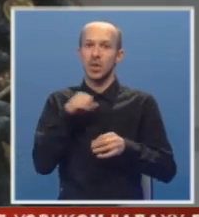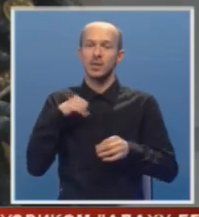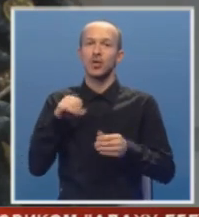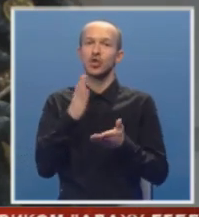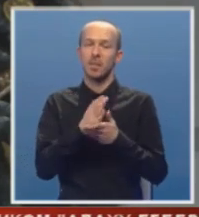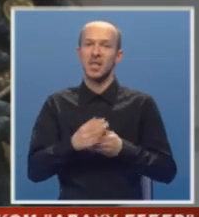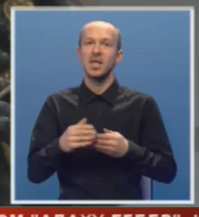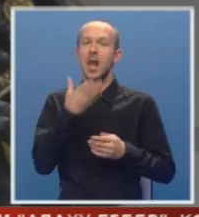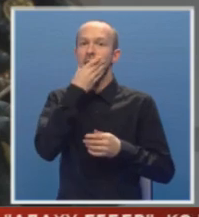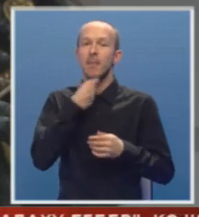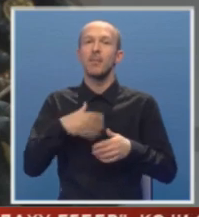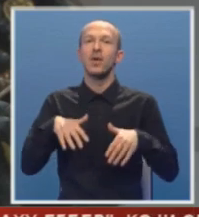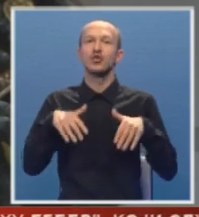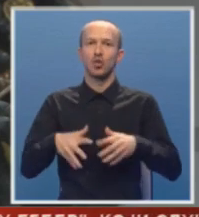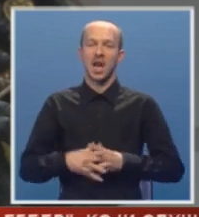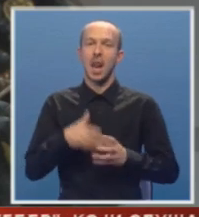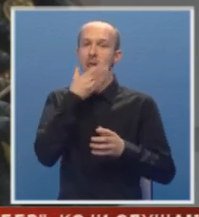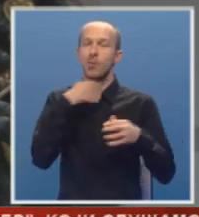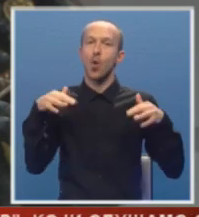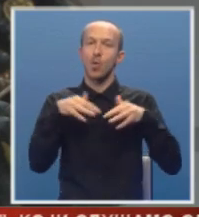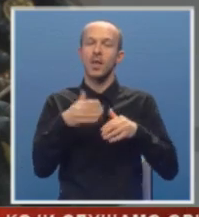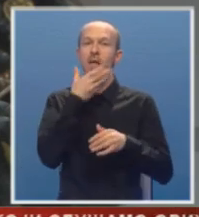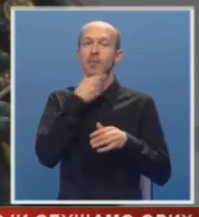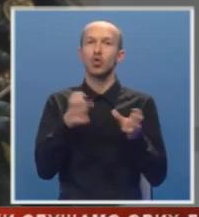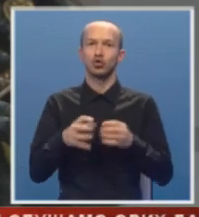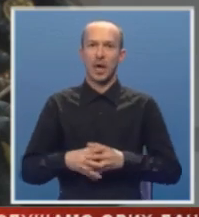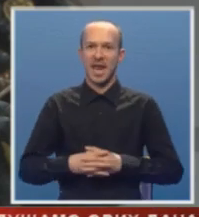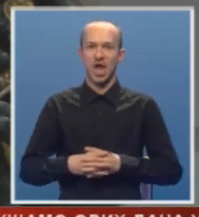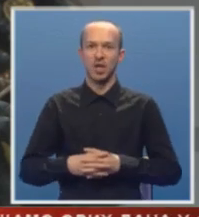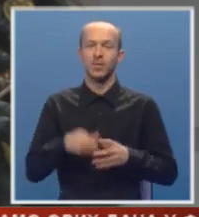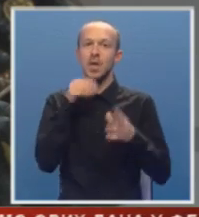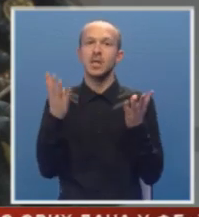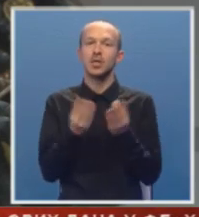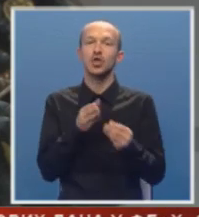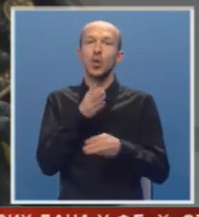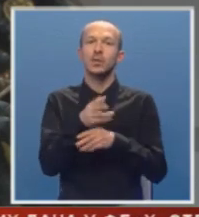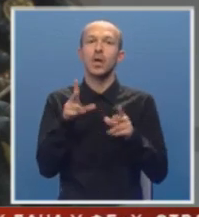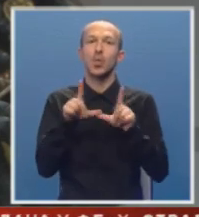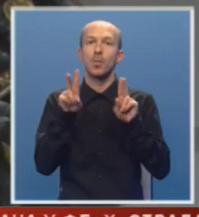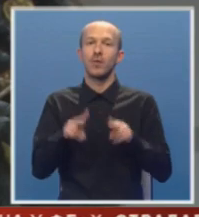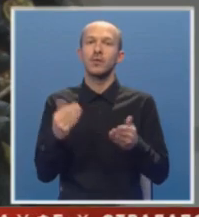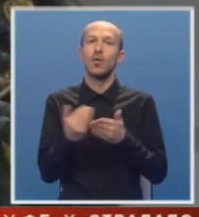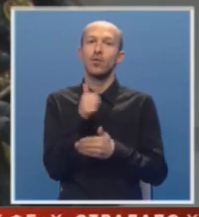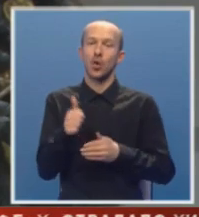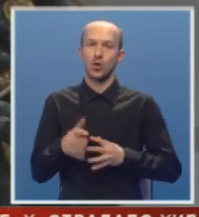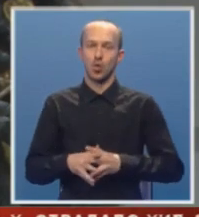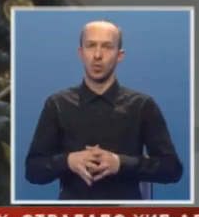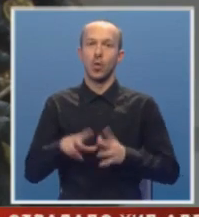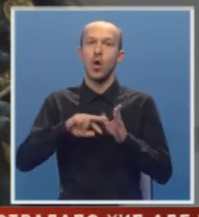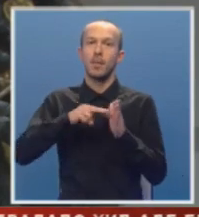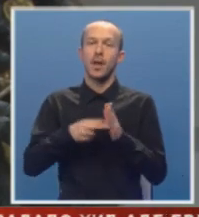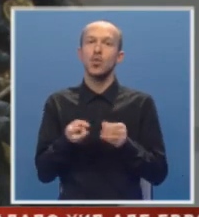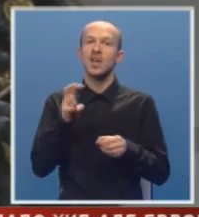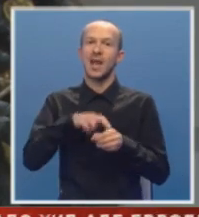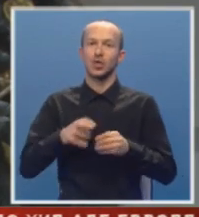biti jedna lijepa žurka, jedno lijepo okupljanje, jedno lijepo druženje i zajednički ulazak u pravoslavnu novu godinu. U planu je i